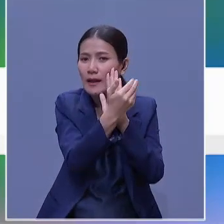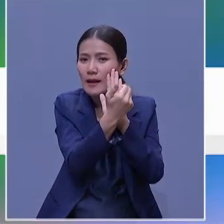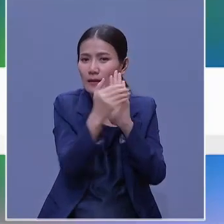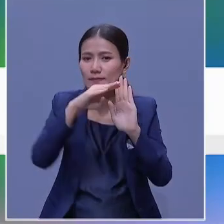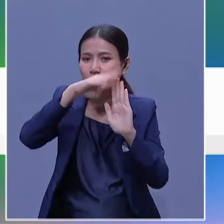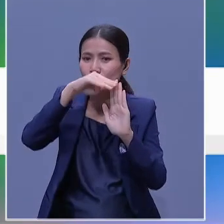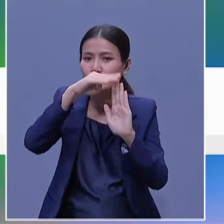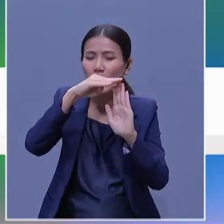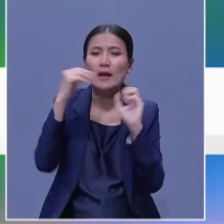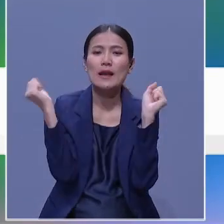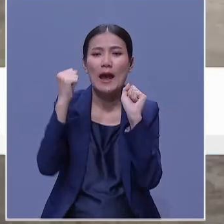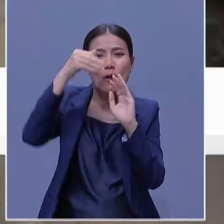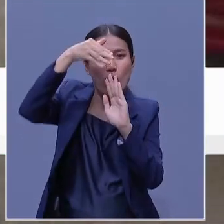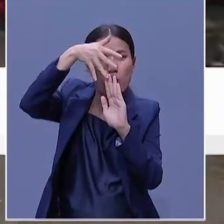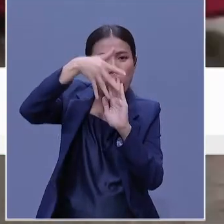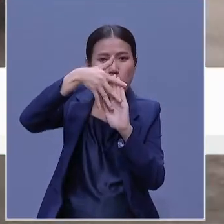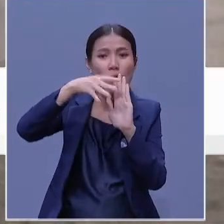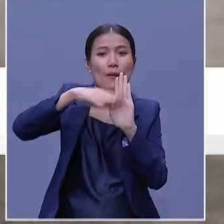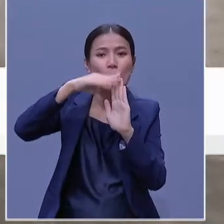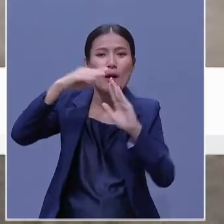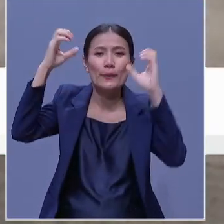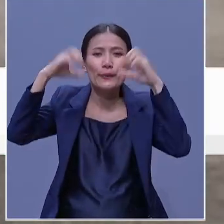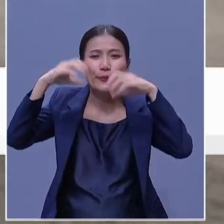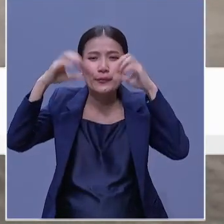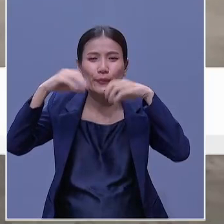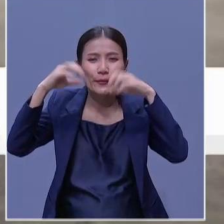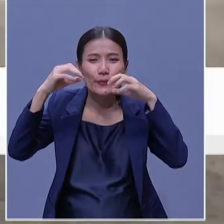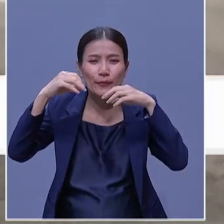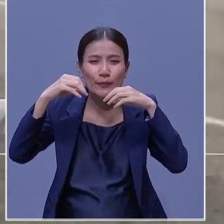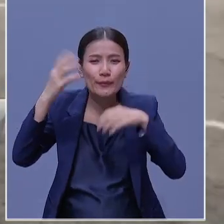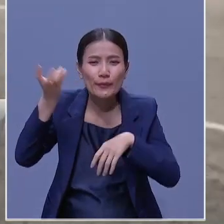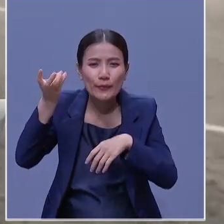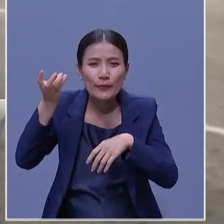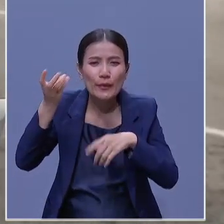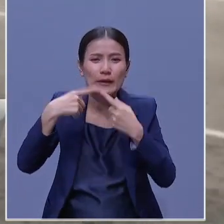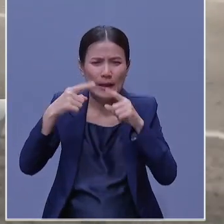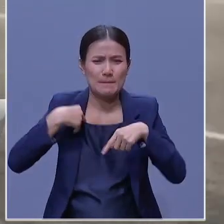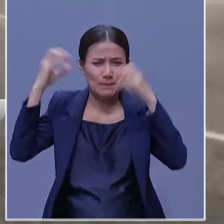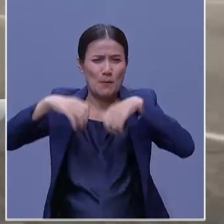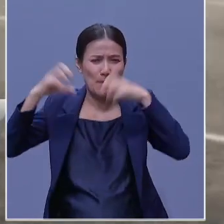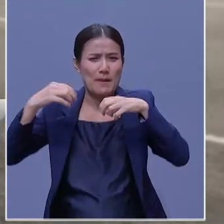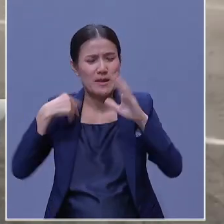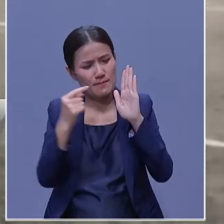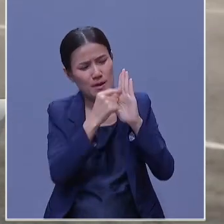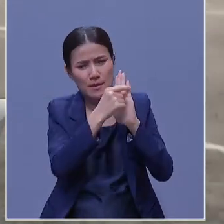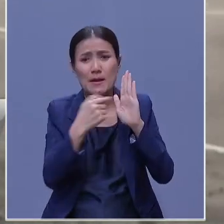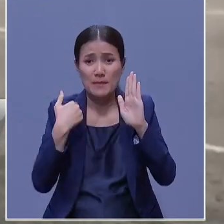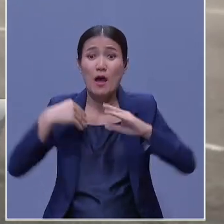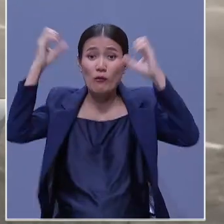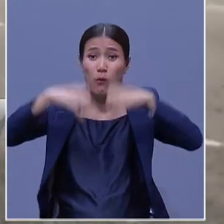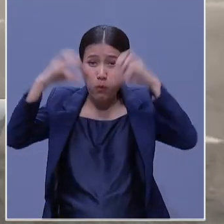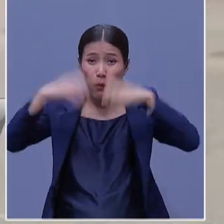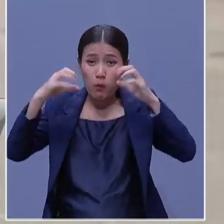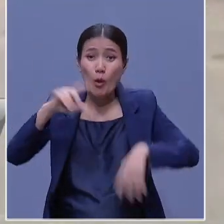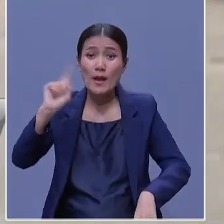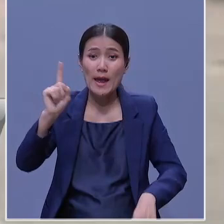คะทำให้ประเทศไทยตอนบนมีฝนลดลงบ้างในช่วง 1-2 วันนี้แต่ว่าบางแห่งก็ยังจะมีฝนอยู่ฝนส่วนใหญ่จะอยู่ที่ภ